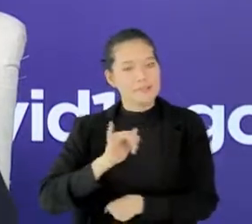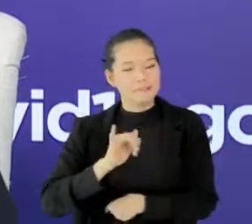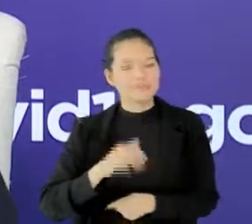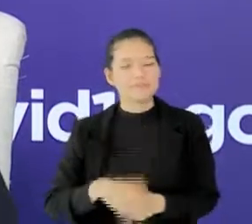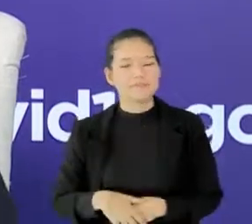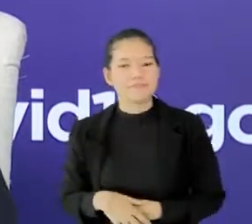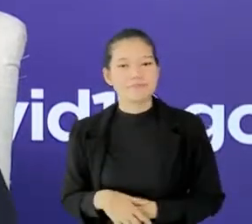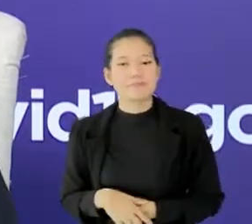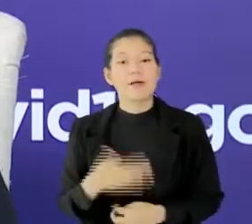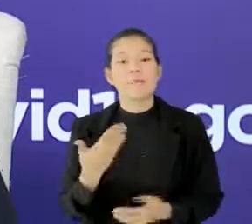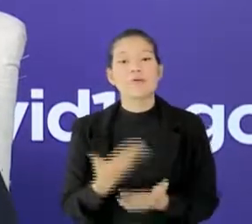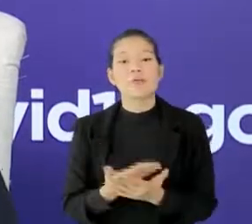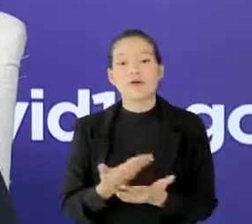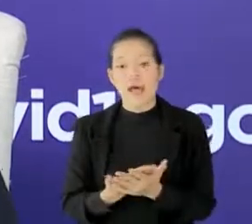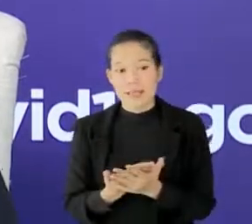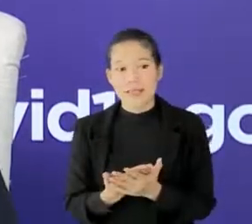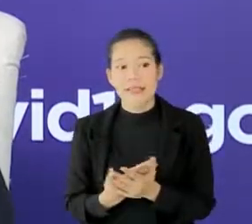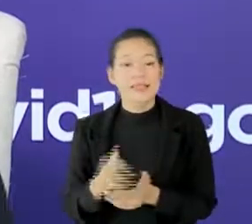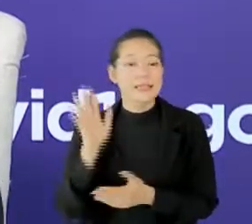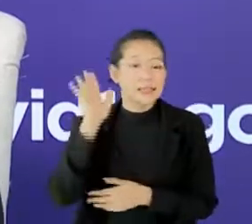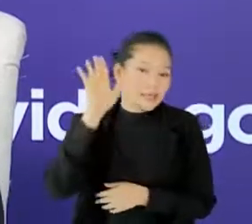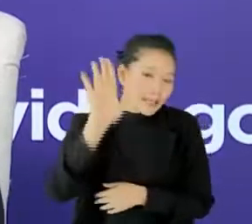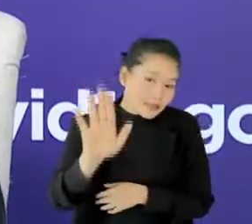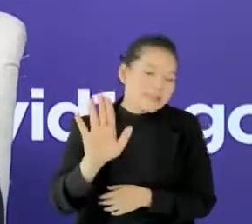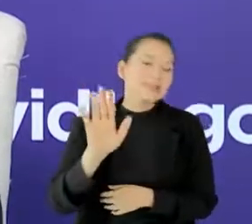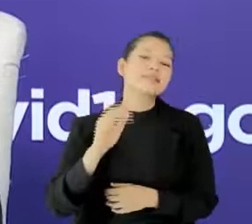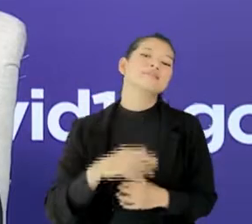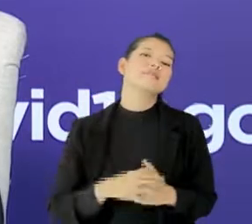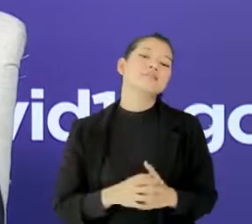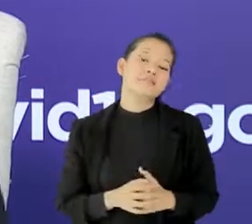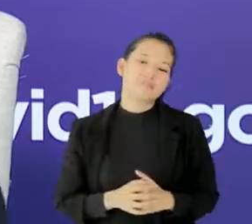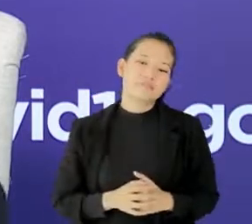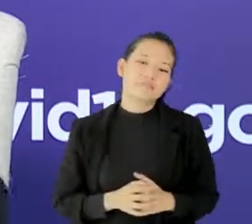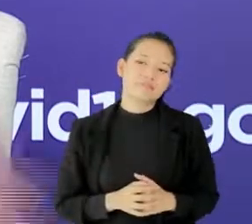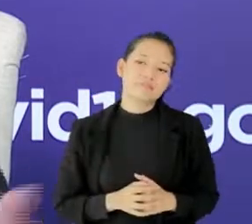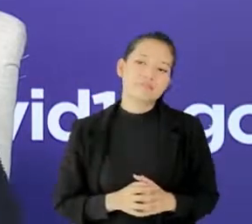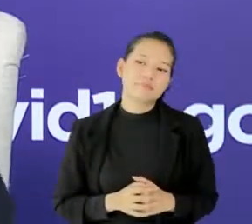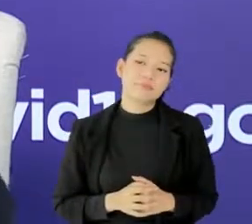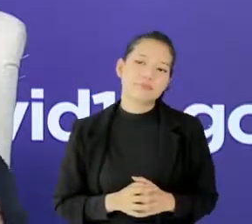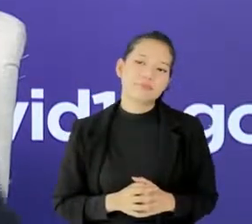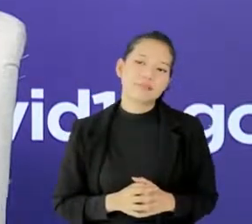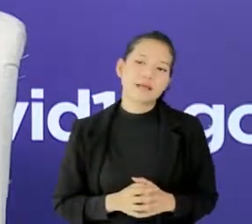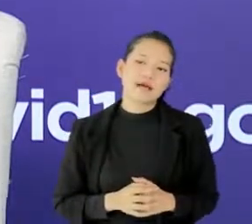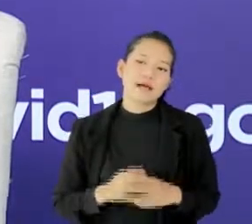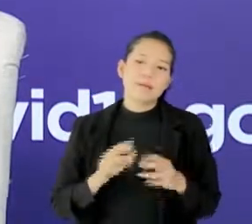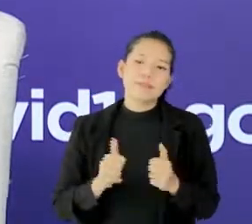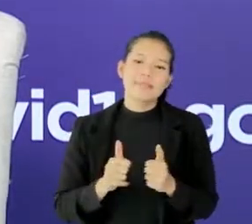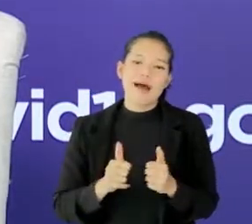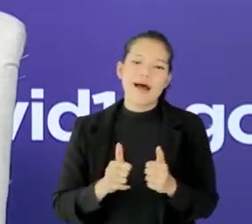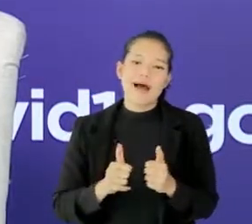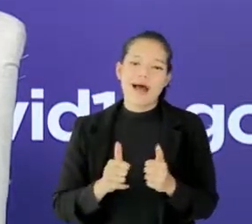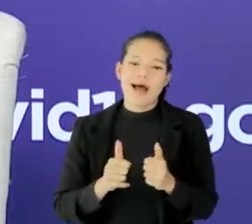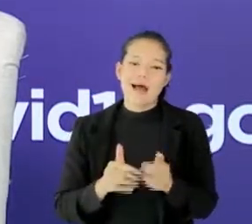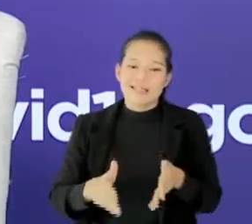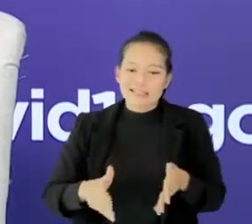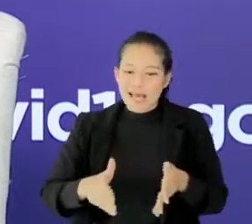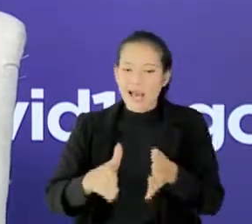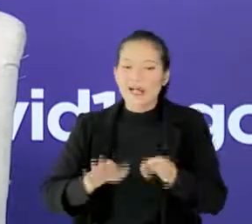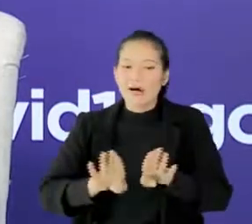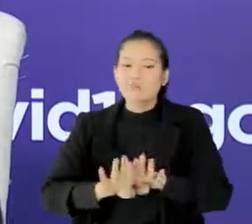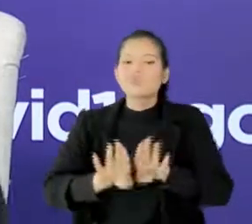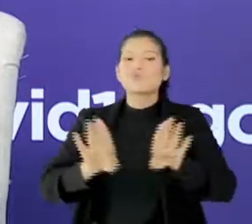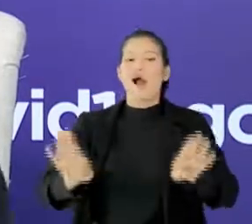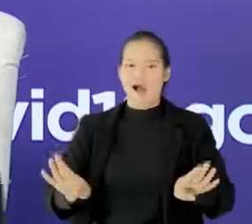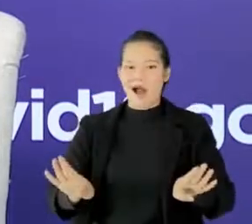bersama, dan mudah-mudahan kedepannya ini akan terbuka ya, membuka jalan bagi para